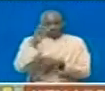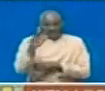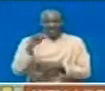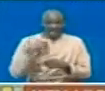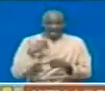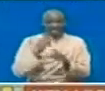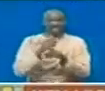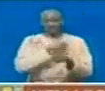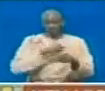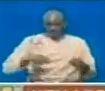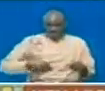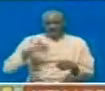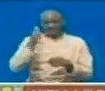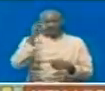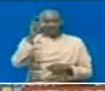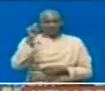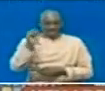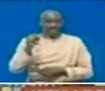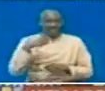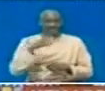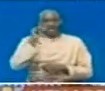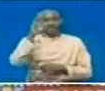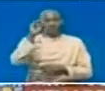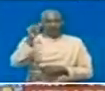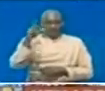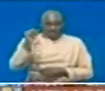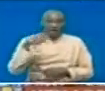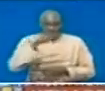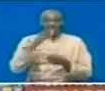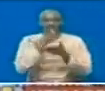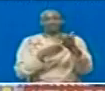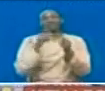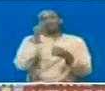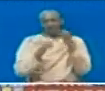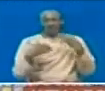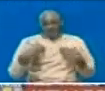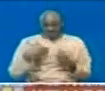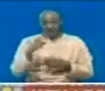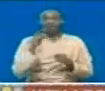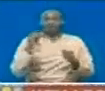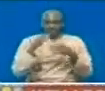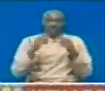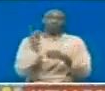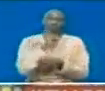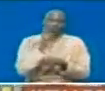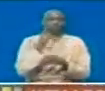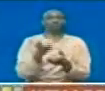Lunchback Queens, Kabras Sugar na Mwamba walifuzu kwa robo finali za kitengo cha Main Cup ambazo zitachezwa hapo kesho.